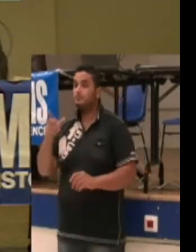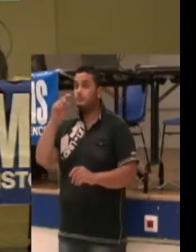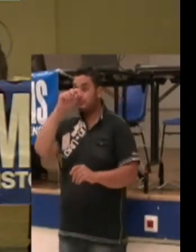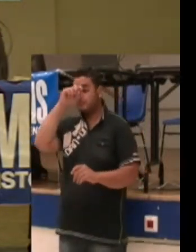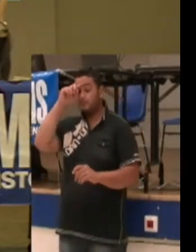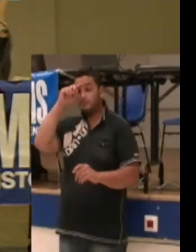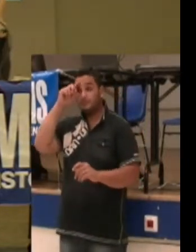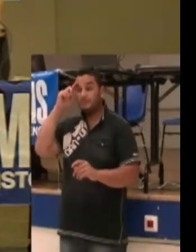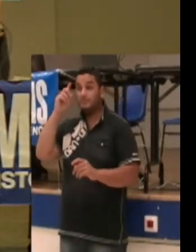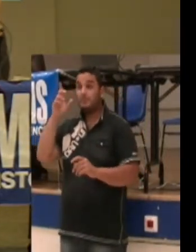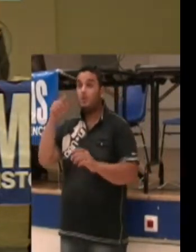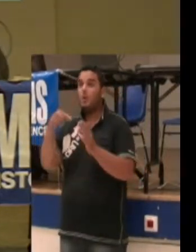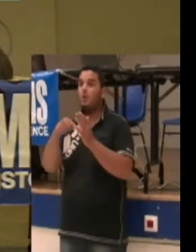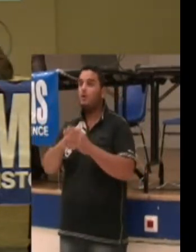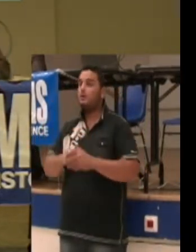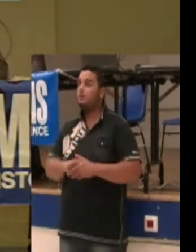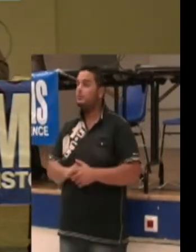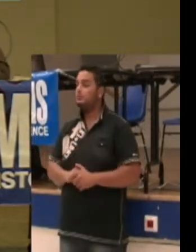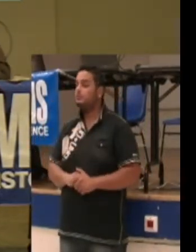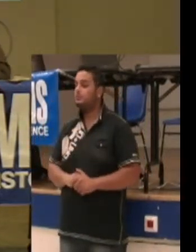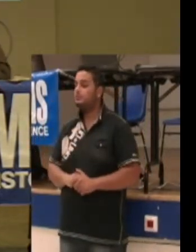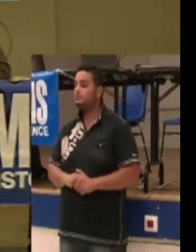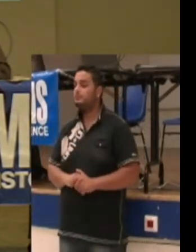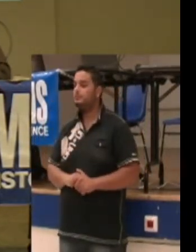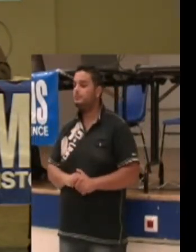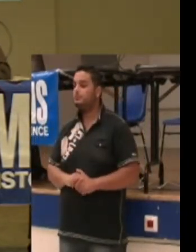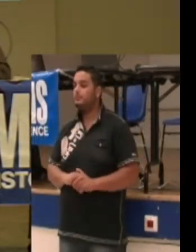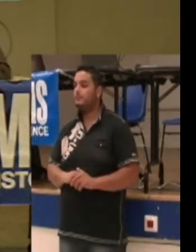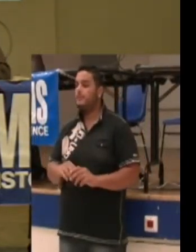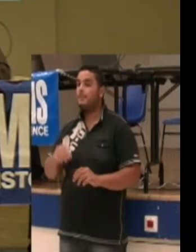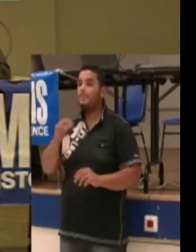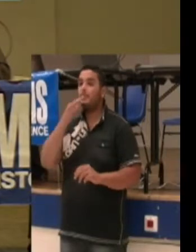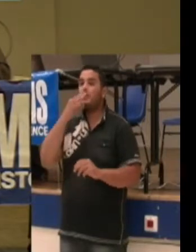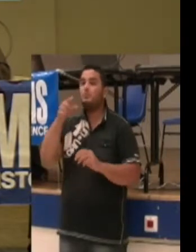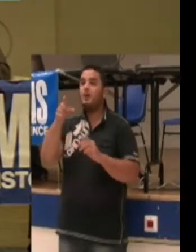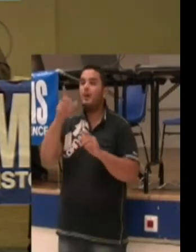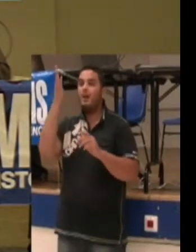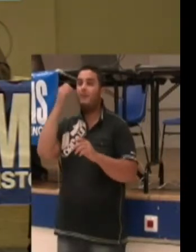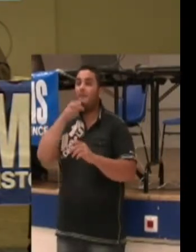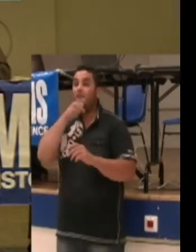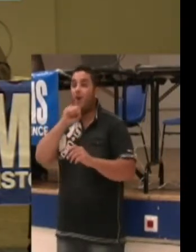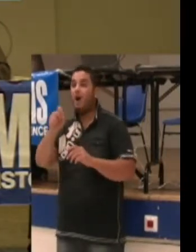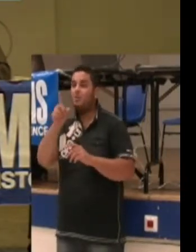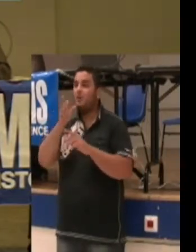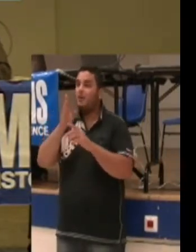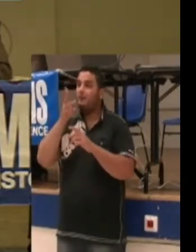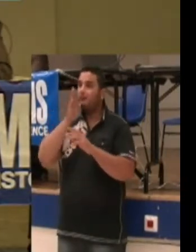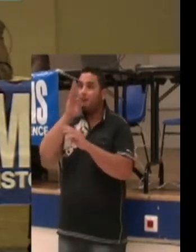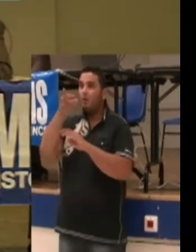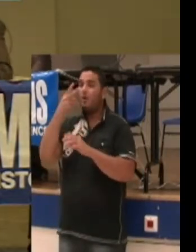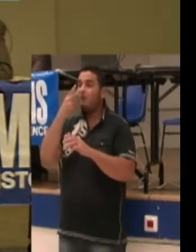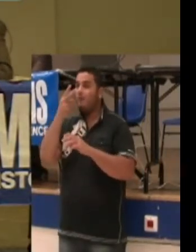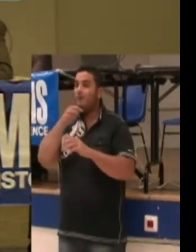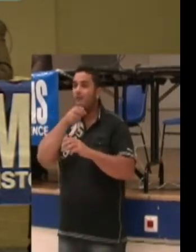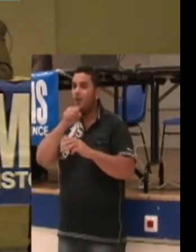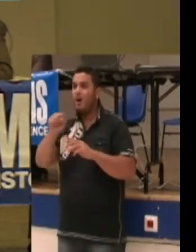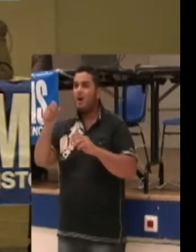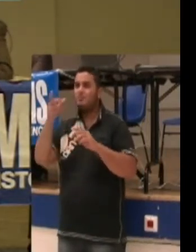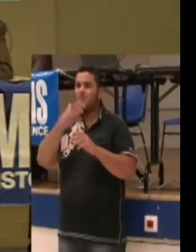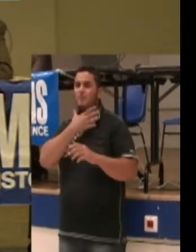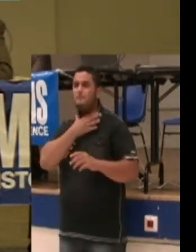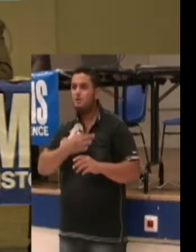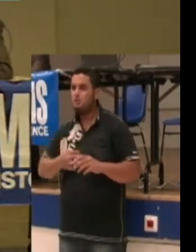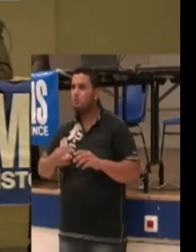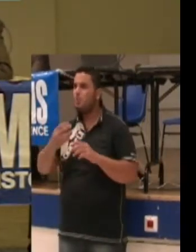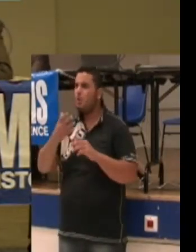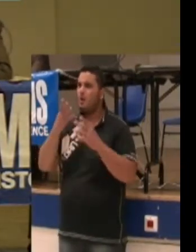bijoux extraordinaires. On vous dit que les Égyptiens, ils faisaient à l'époque des pharaons, faisaient des trépanations, ils ouvraient la boîte crânienne,